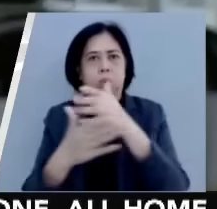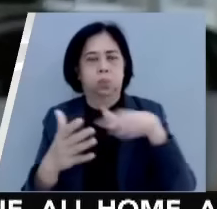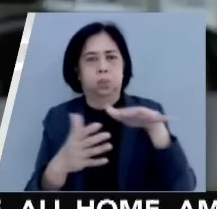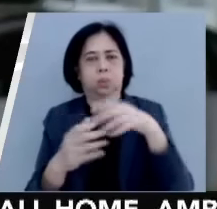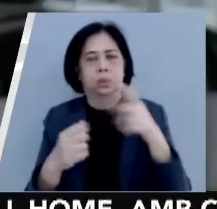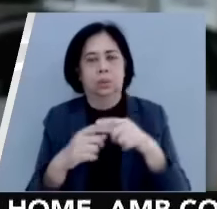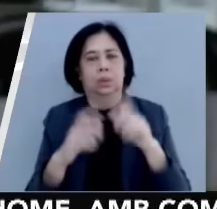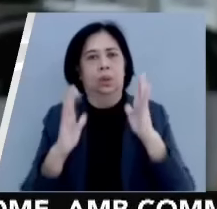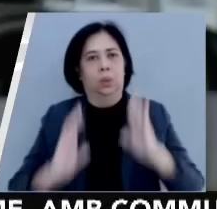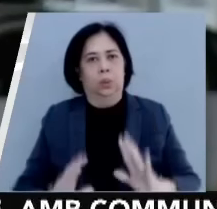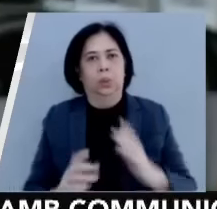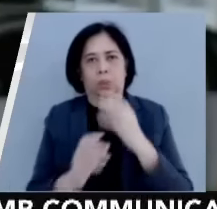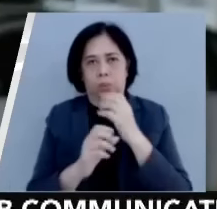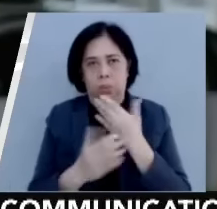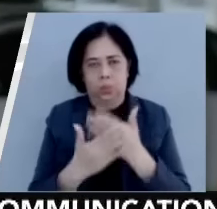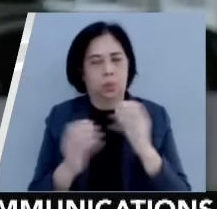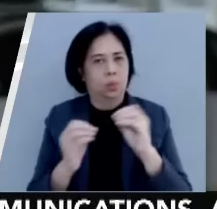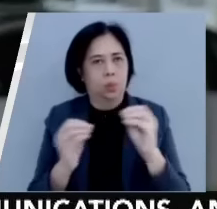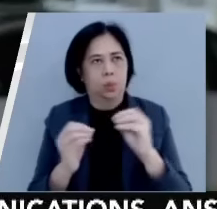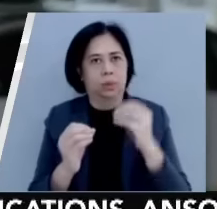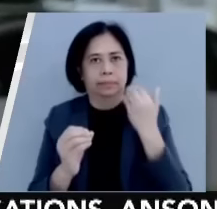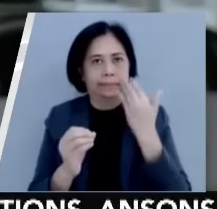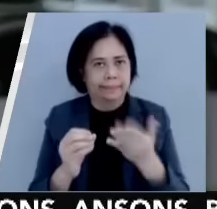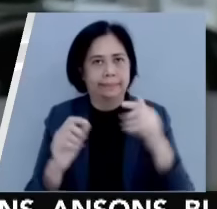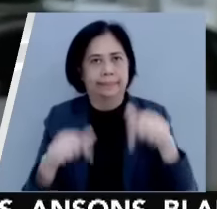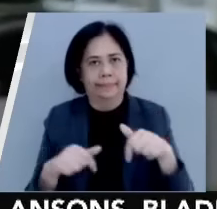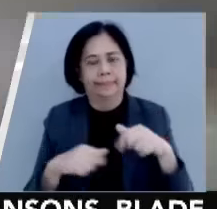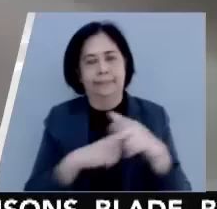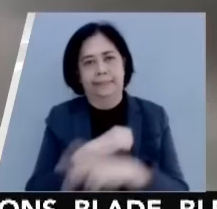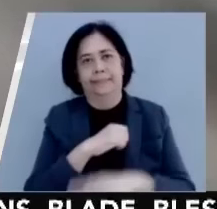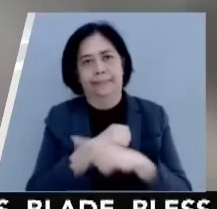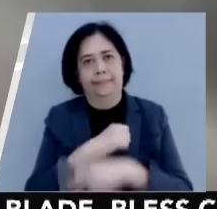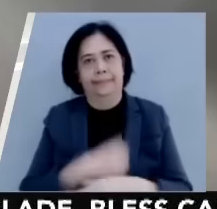palad ay walang naitalang casualty dito sa probinsya.